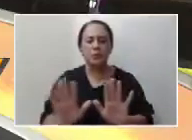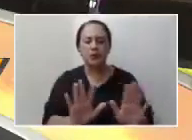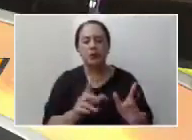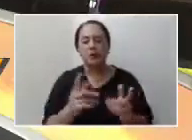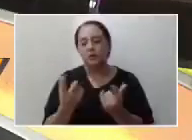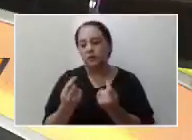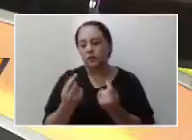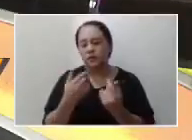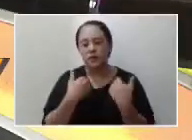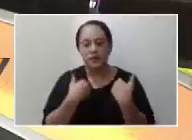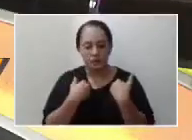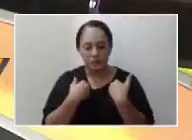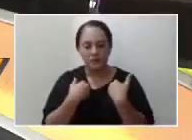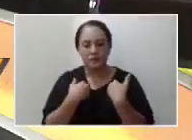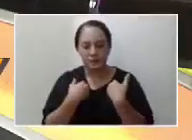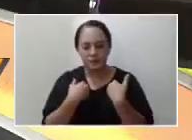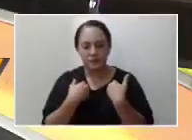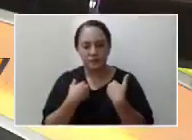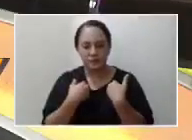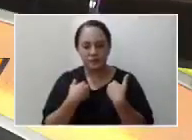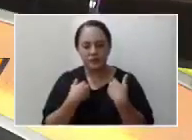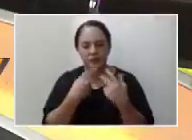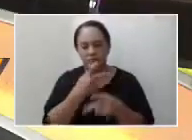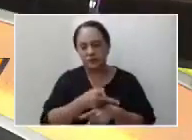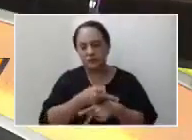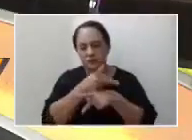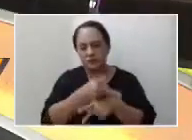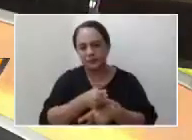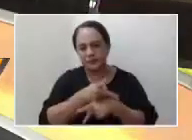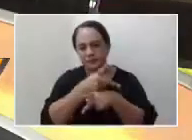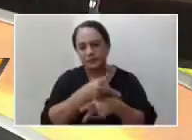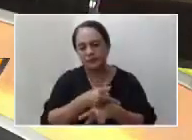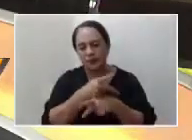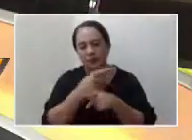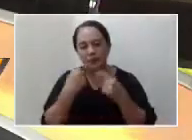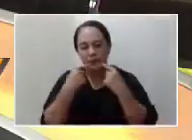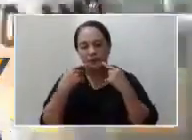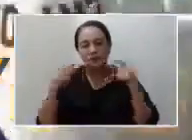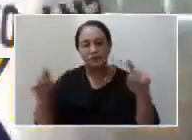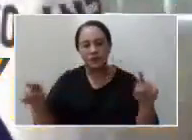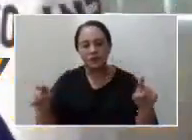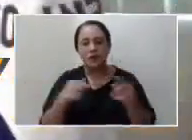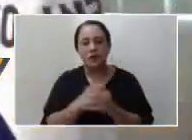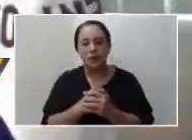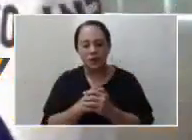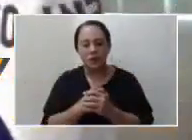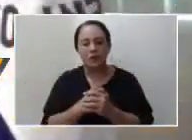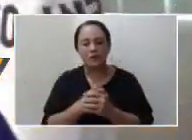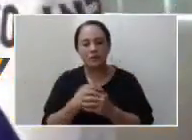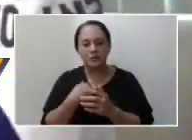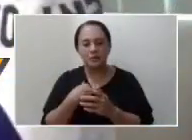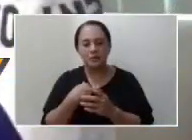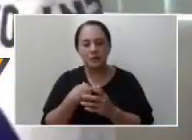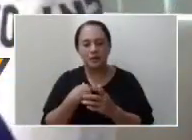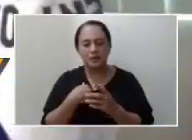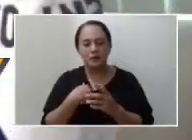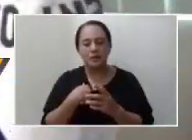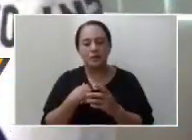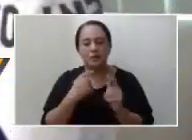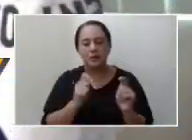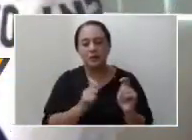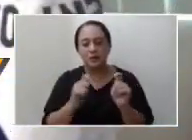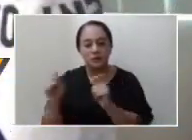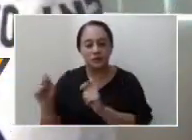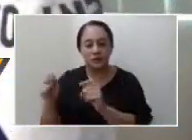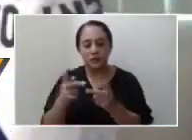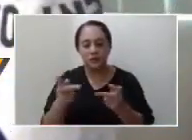Volcano? Dahil po maraming gas na ang inilabas ng vulkan, ang ating talagang expectation sa mga initial explosions sa Taal